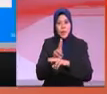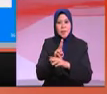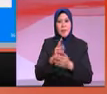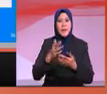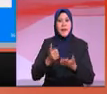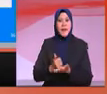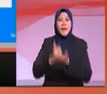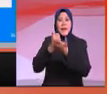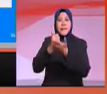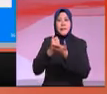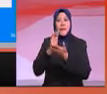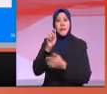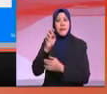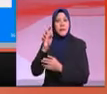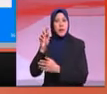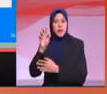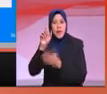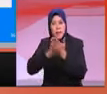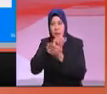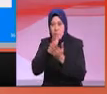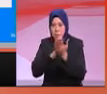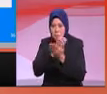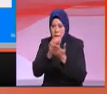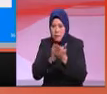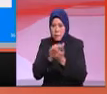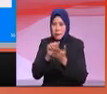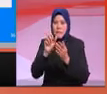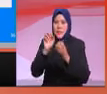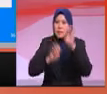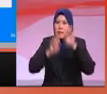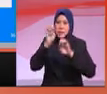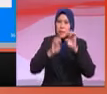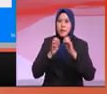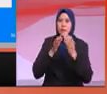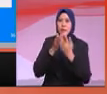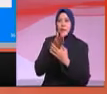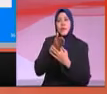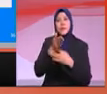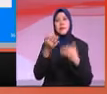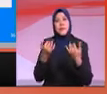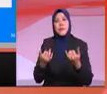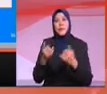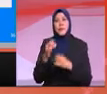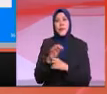health assessment tool dia. Dan setakat ini ialah kita lihat